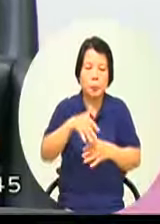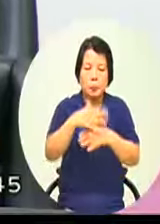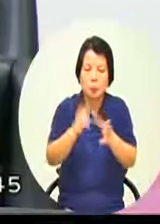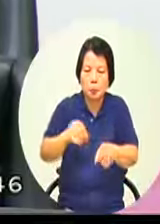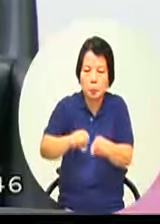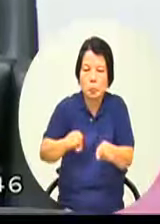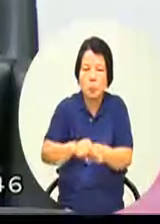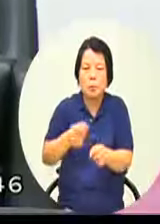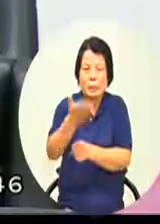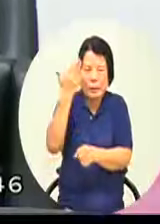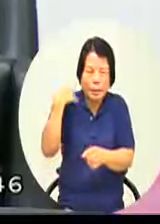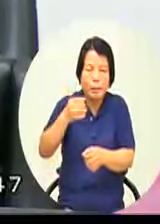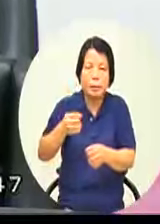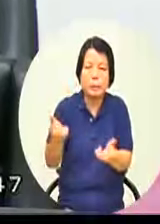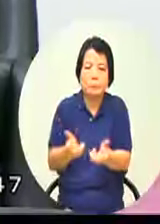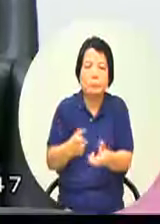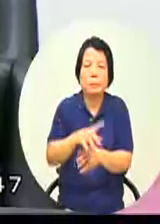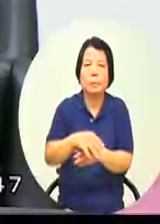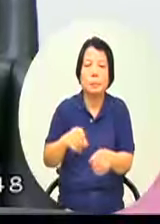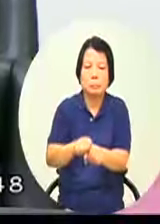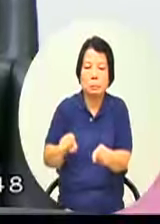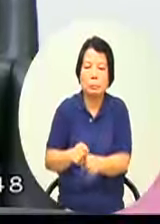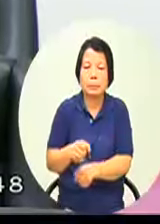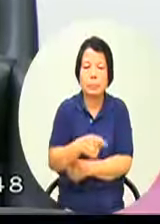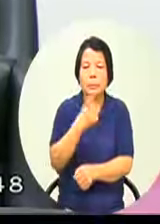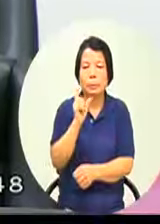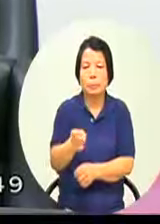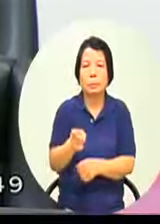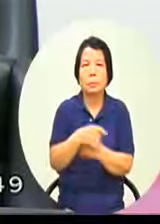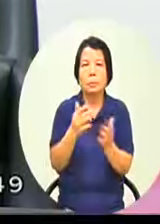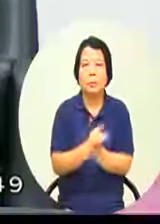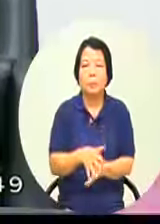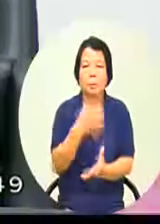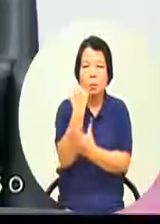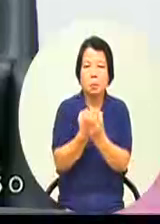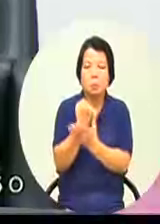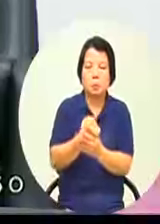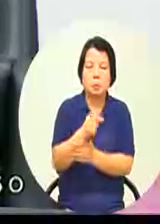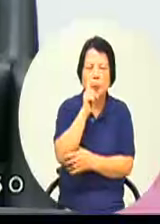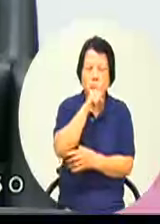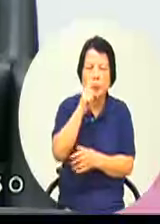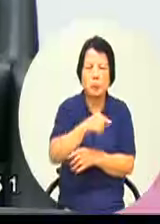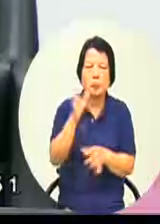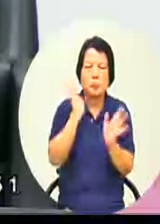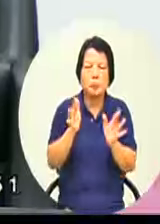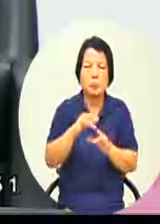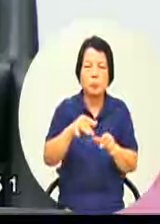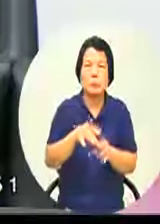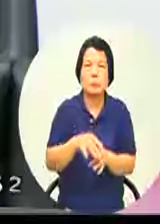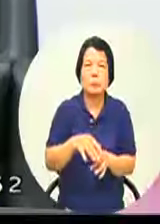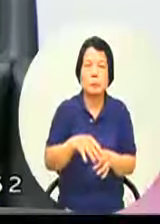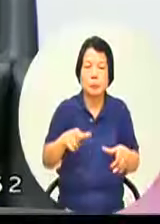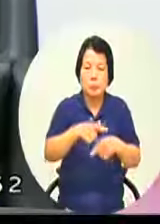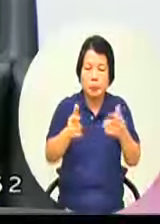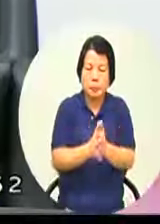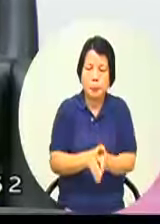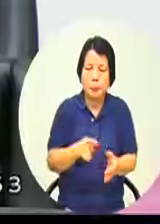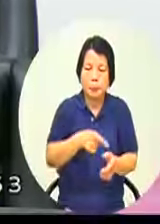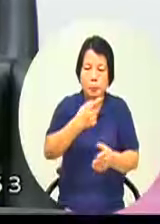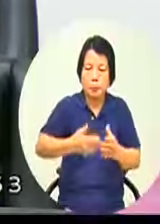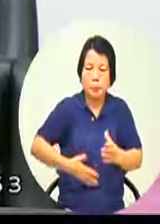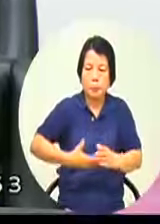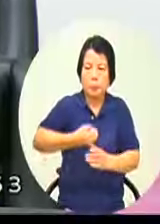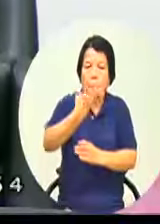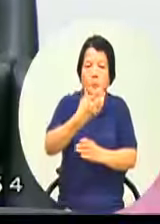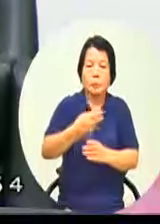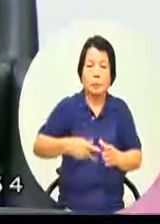接，然后它的水管那个化粪池的污水啊，都已经延伸到二楼冒